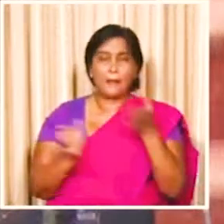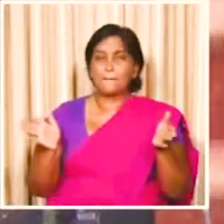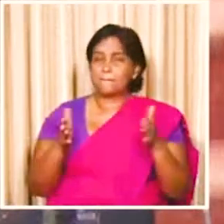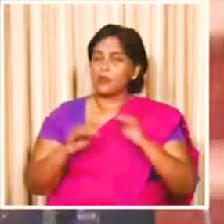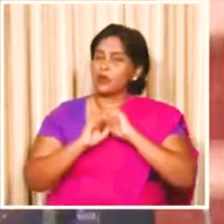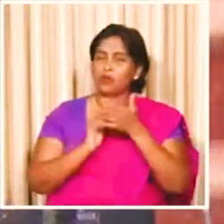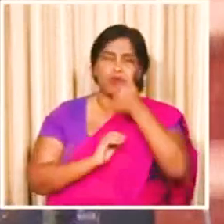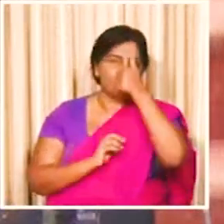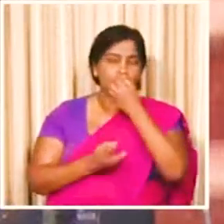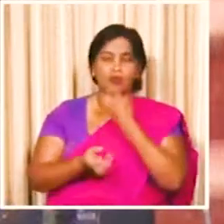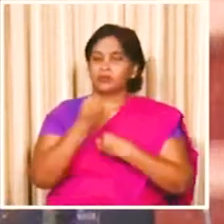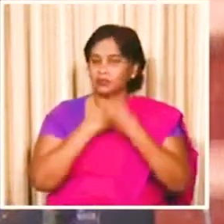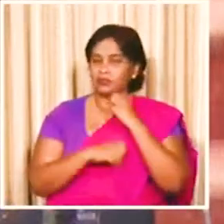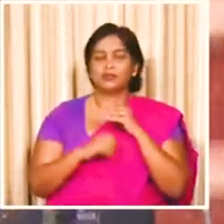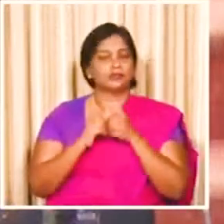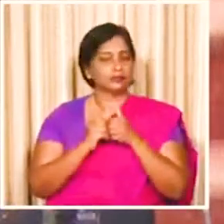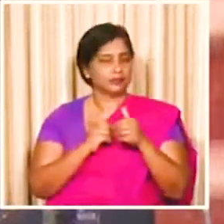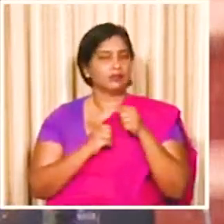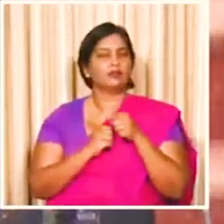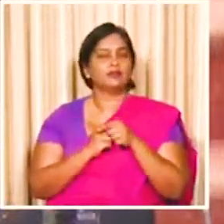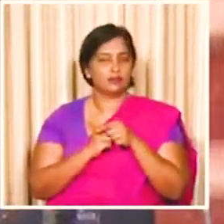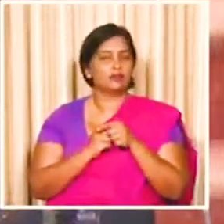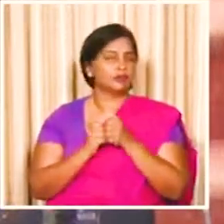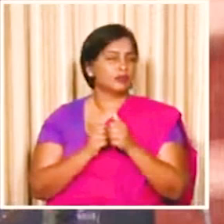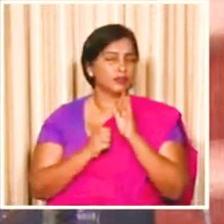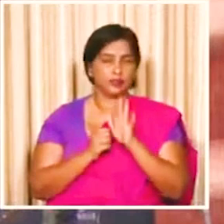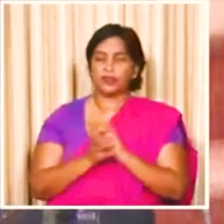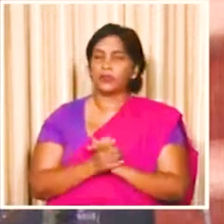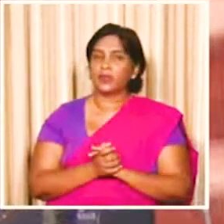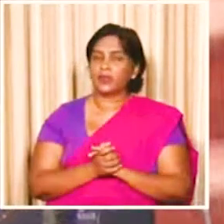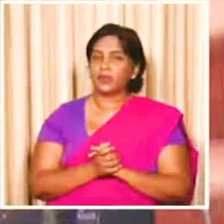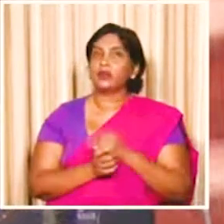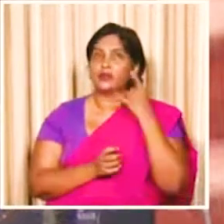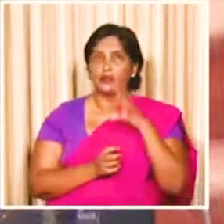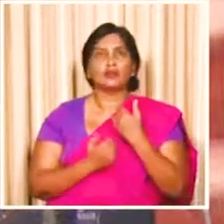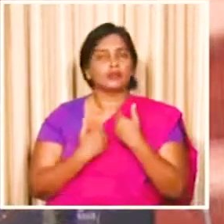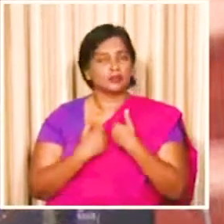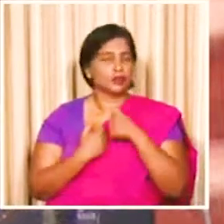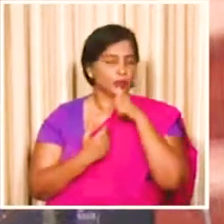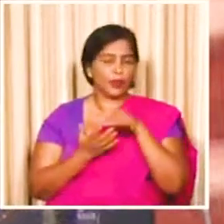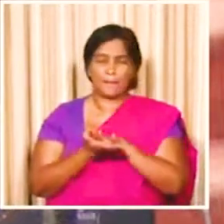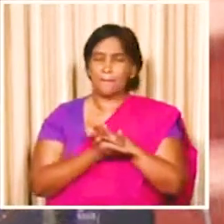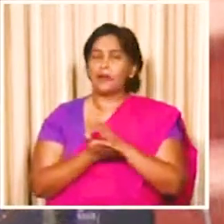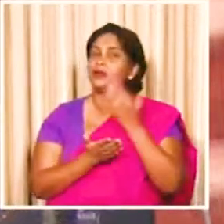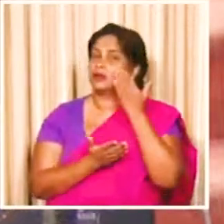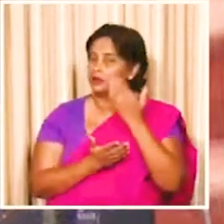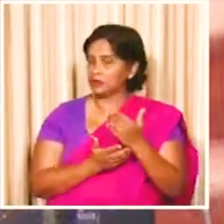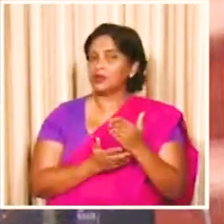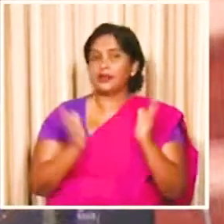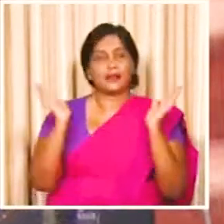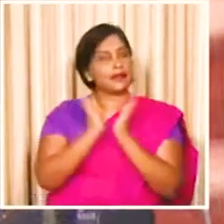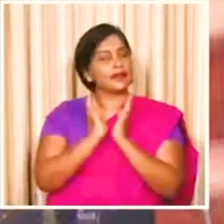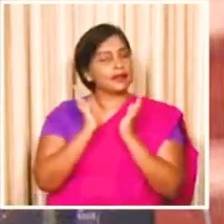யானை இப்படியான வேலையெல்லாம் செயற்படாது. ஆகவே இறக்கப்பட்ட யானை என்பதை சந்தேகப்படுகின்ற மக்களுக்கு நீங்கள்